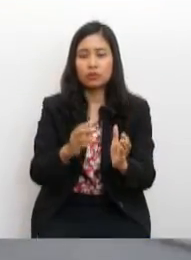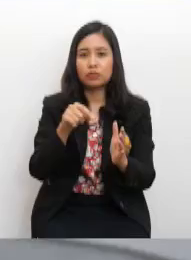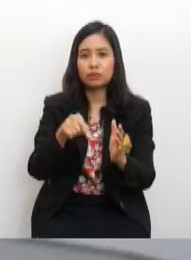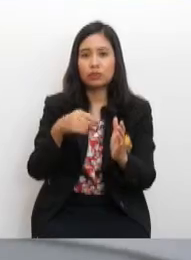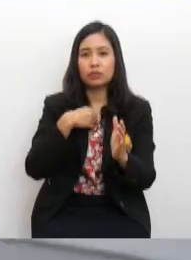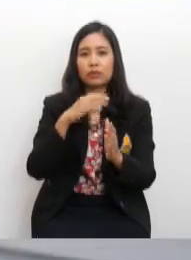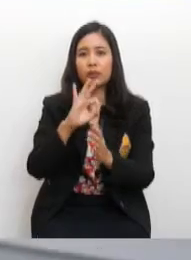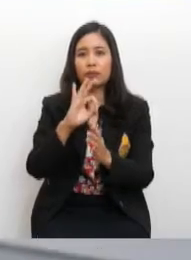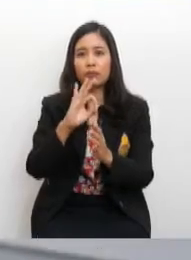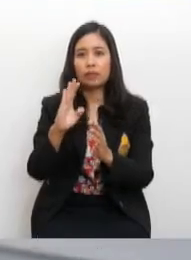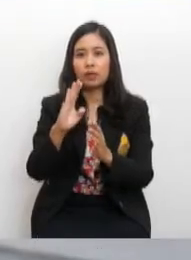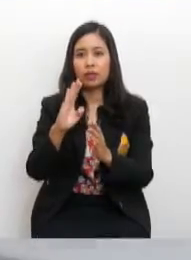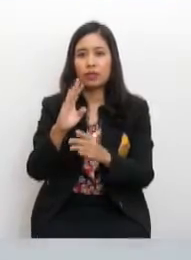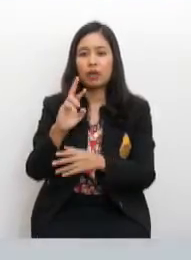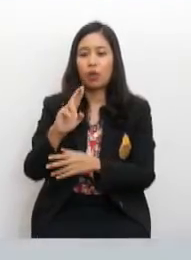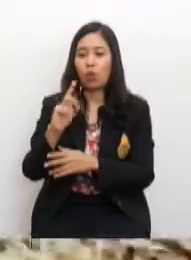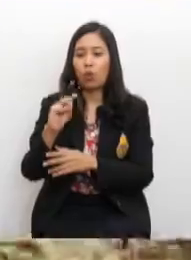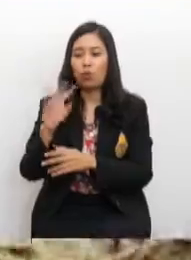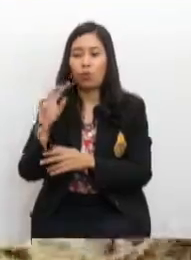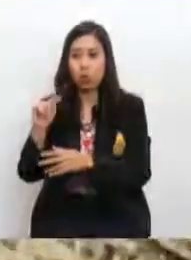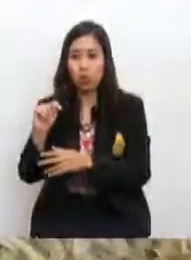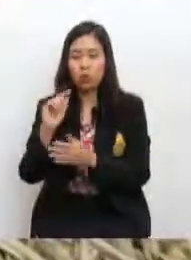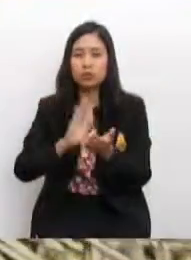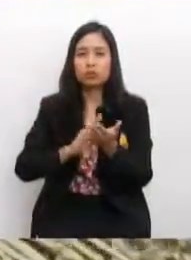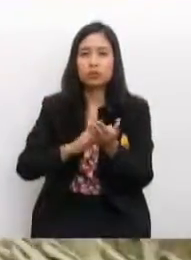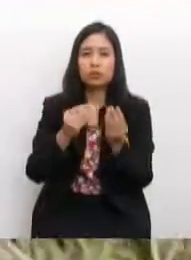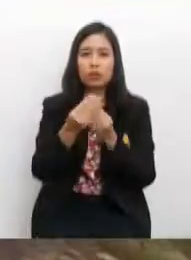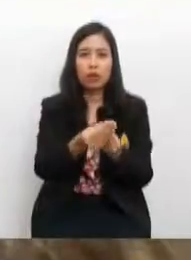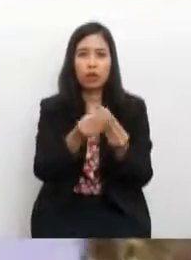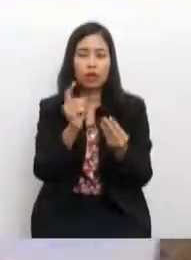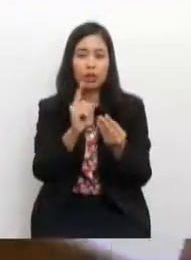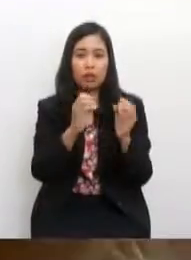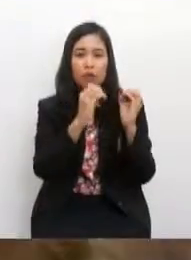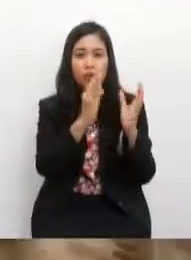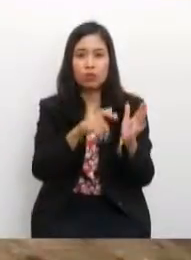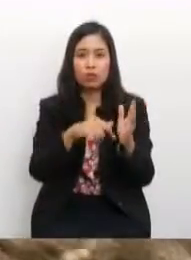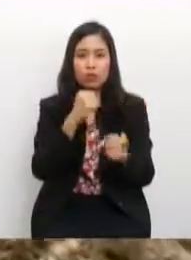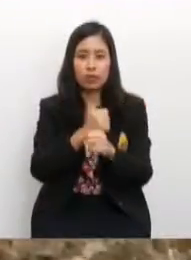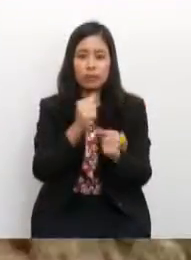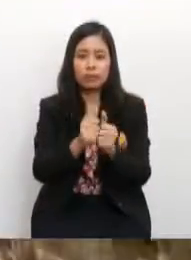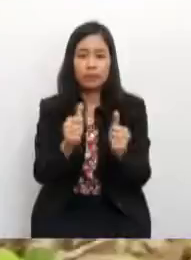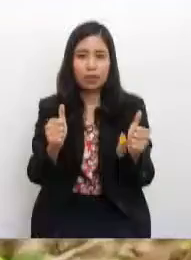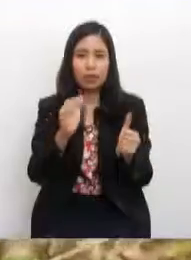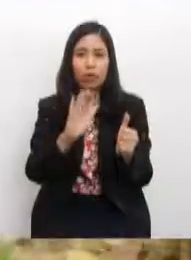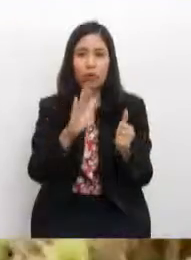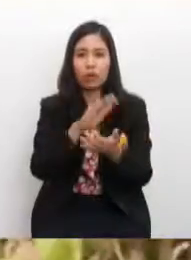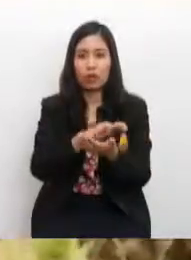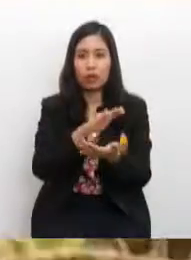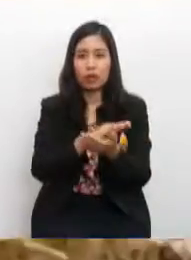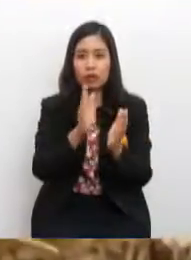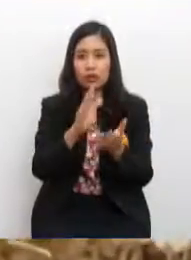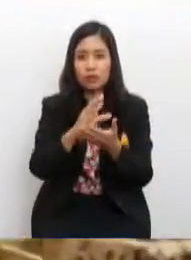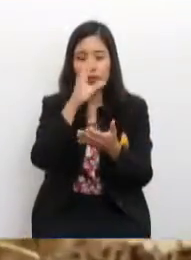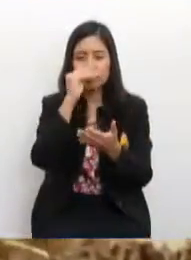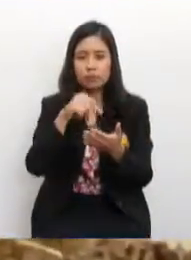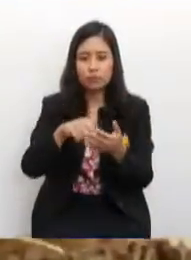Facebookและท่านต้องตรีได้เอามาชื่นชมนั้นก็จะชื่อเห็นว่าการทำคุณงามความดีของนักเรียนนั้นไม่ได้